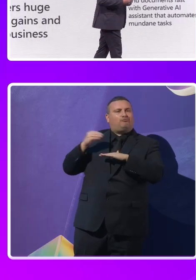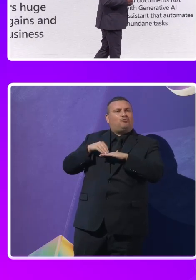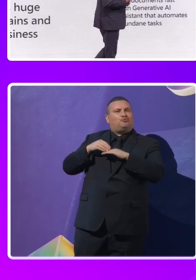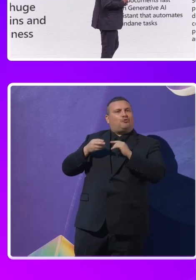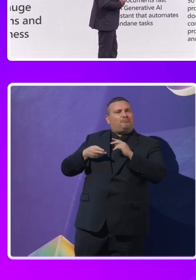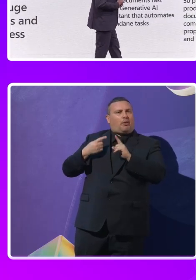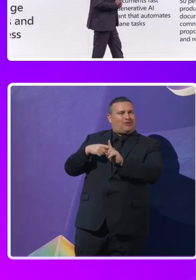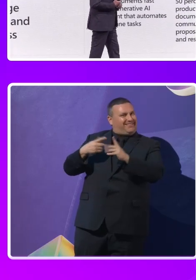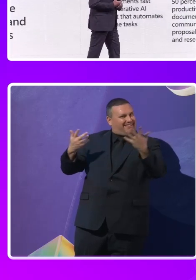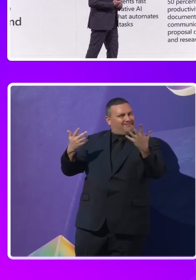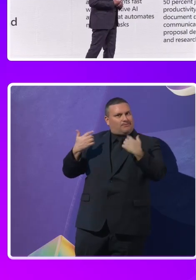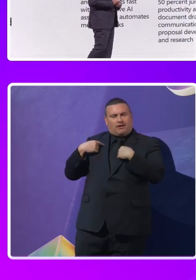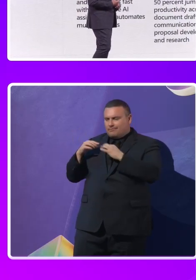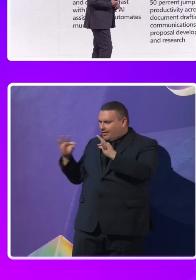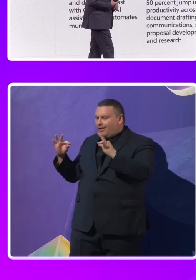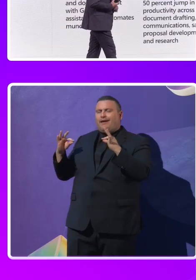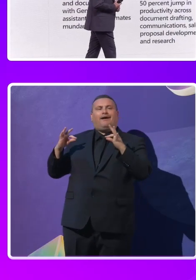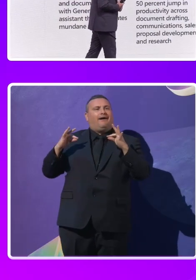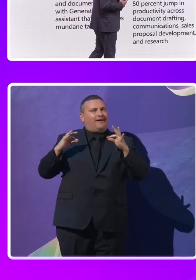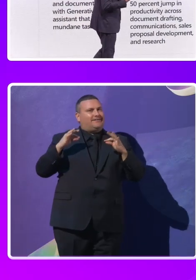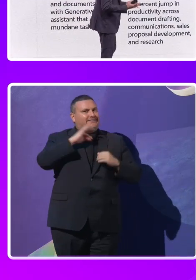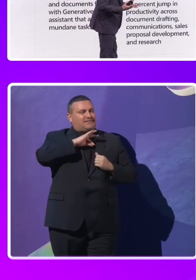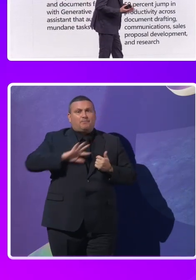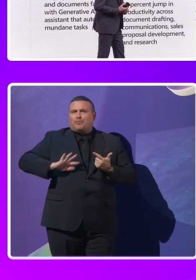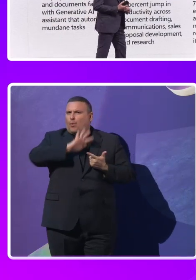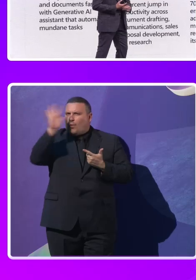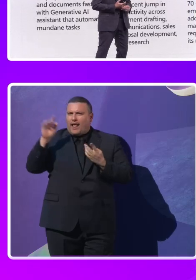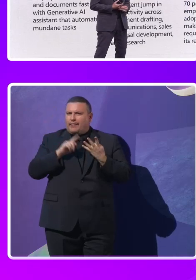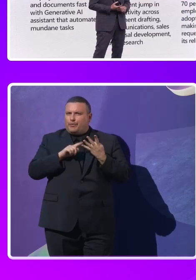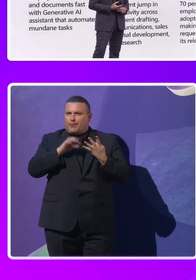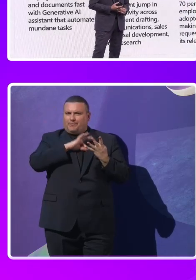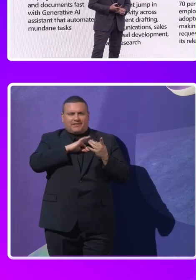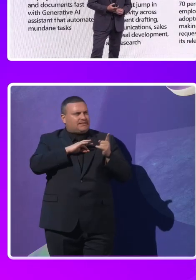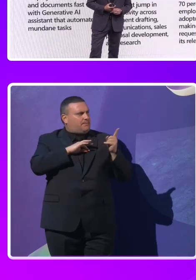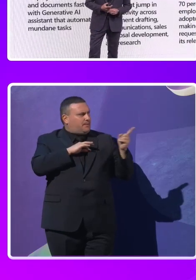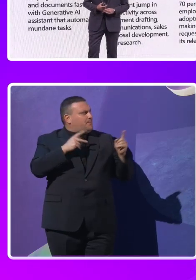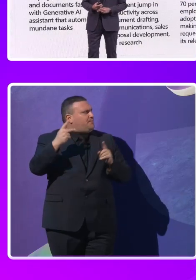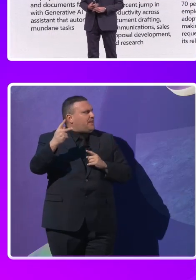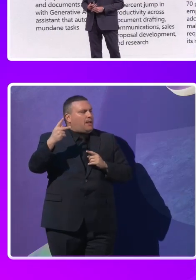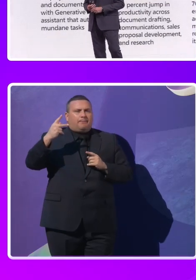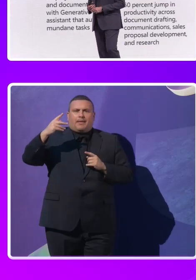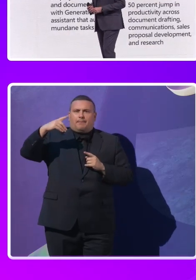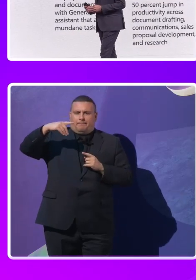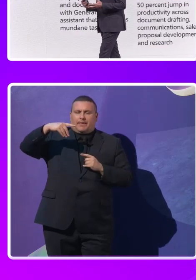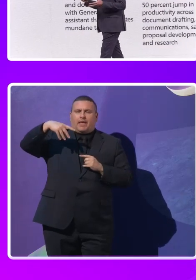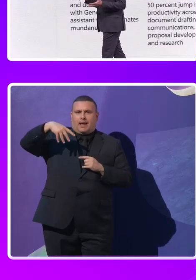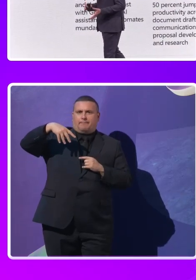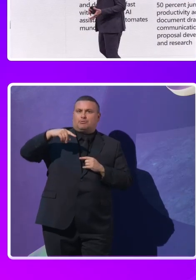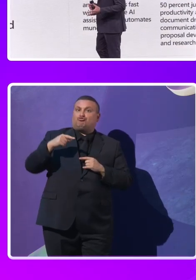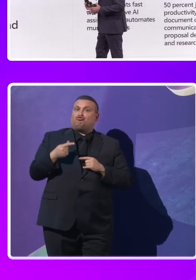Scusate un esempio qua è kpmg che è un'altra azienda leader di di consulenza che